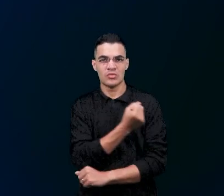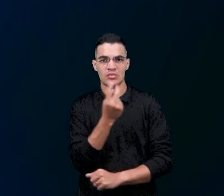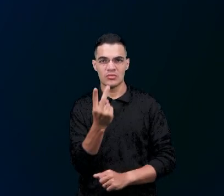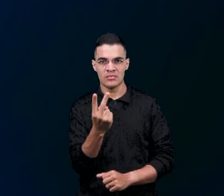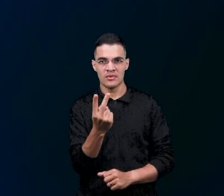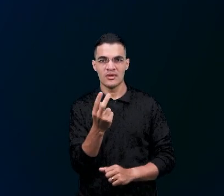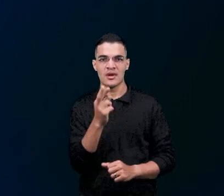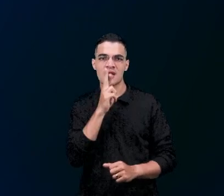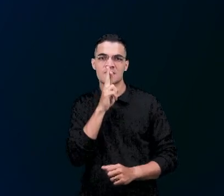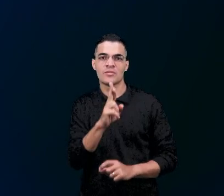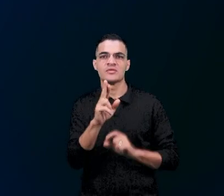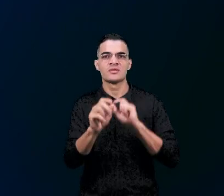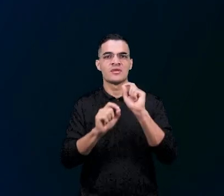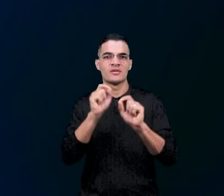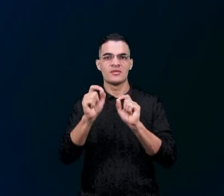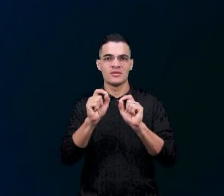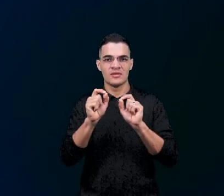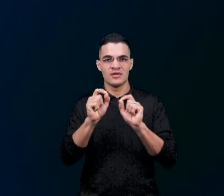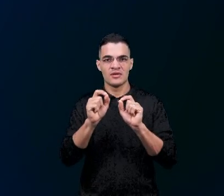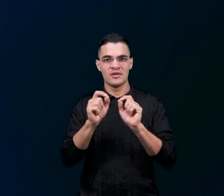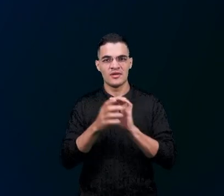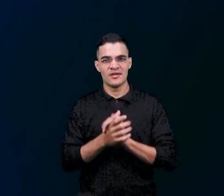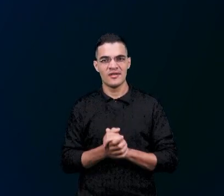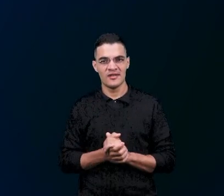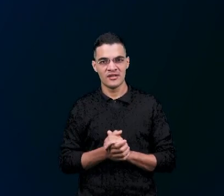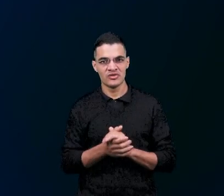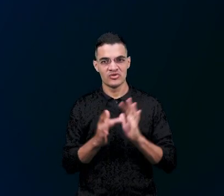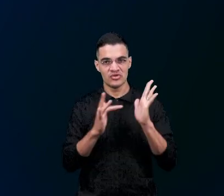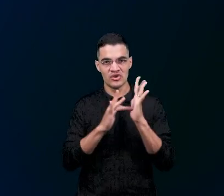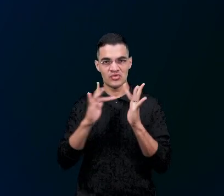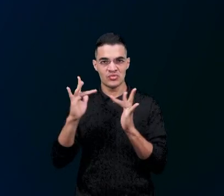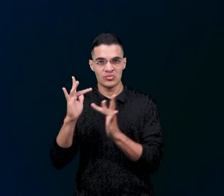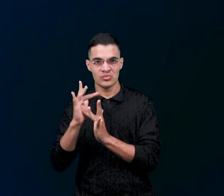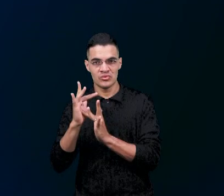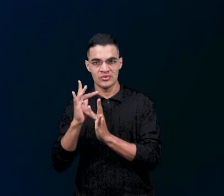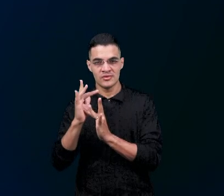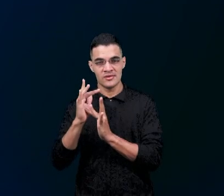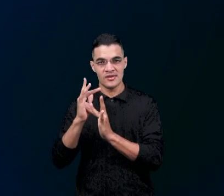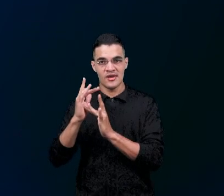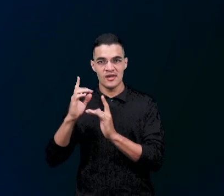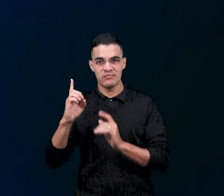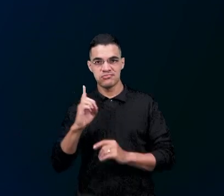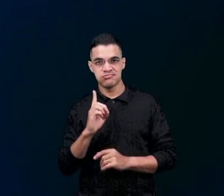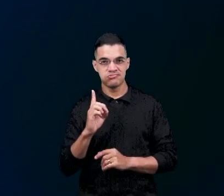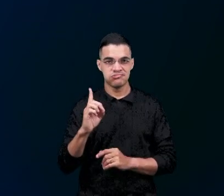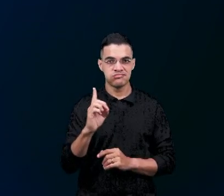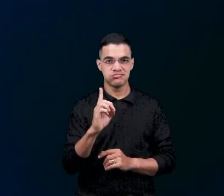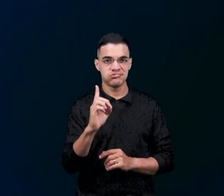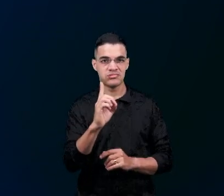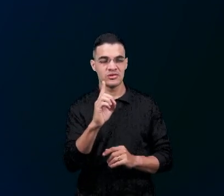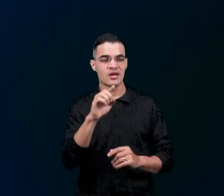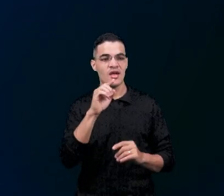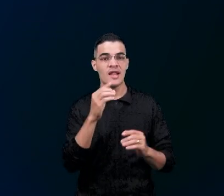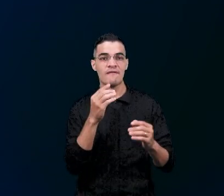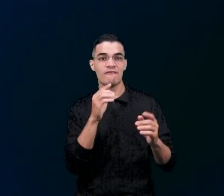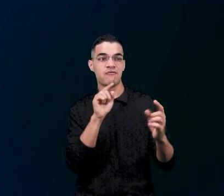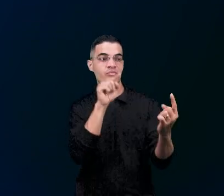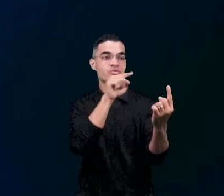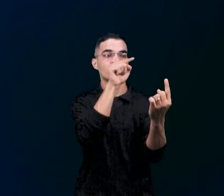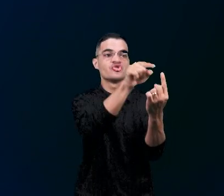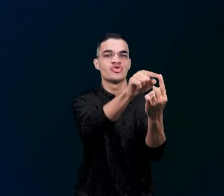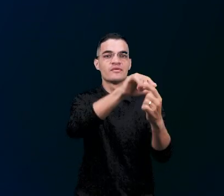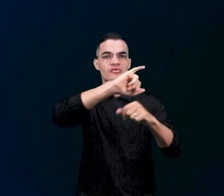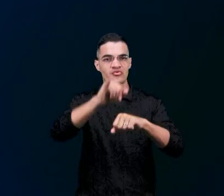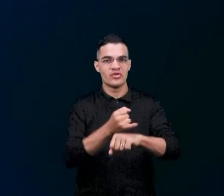la réponse est que l'aspect historique est que Jésus marchait dans le chemin vers Jérusalem pour mourir